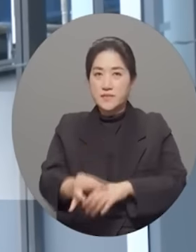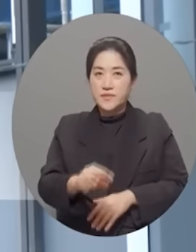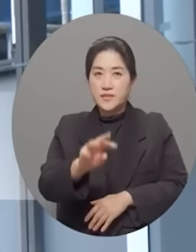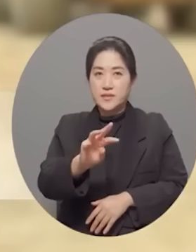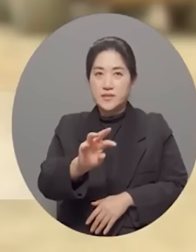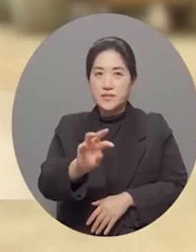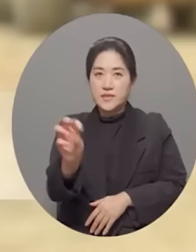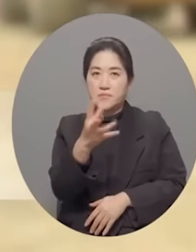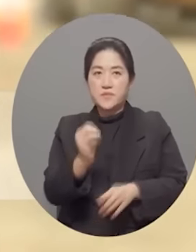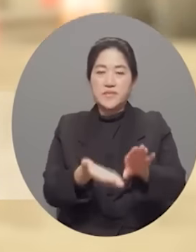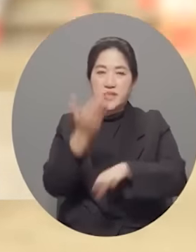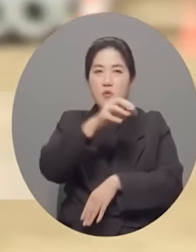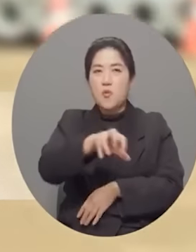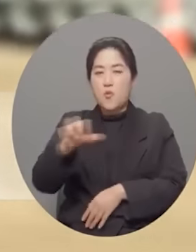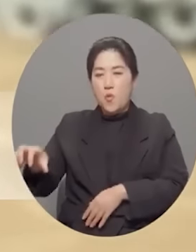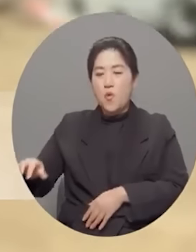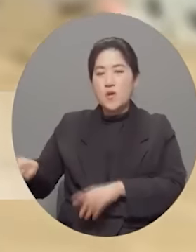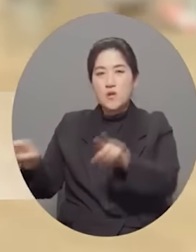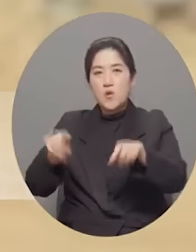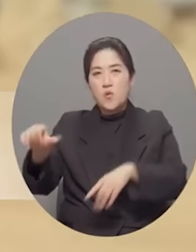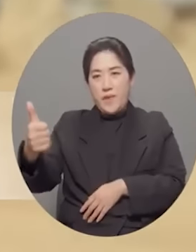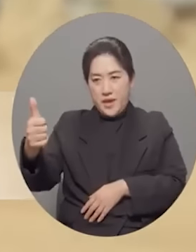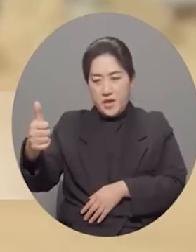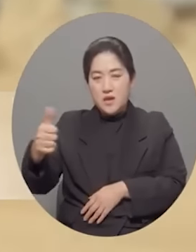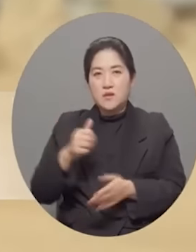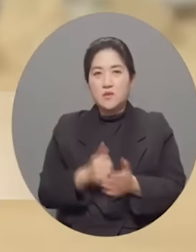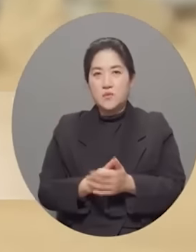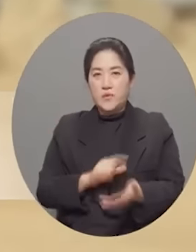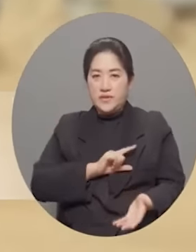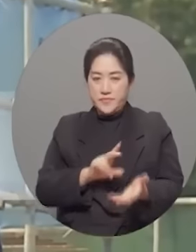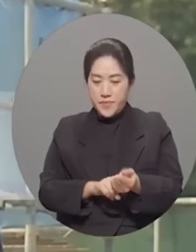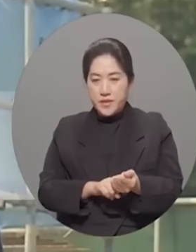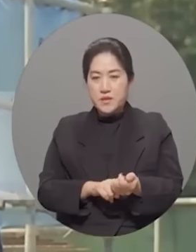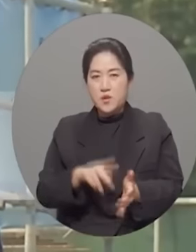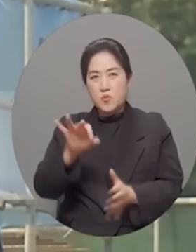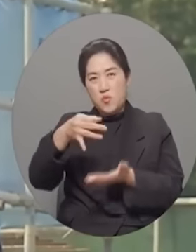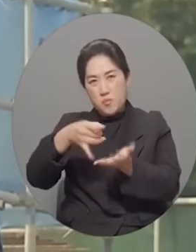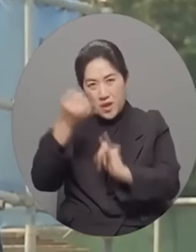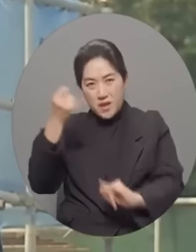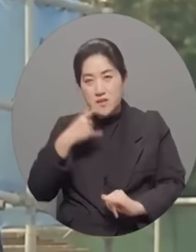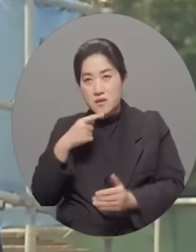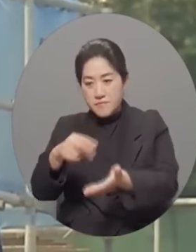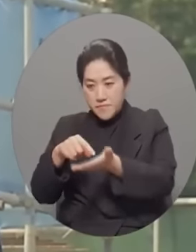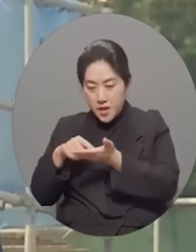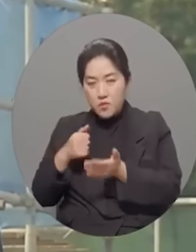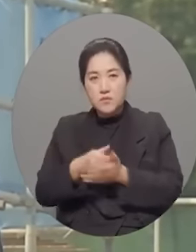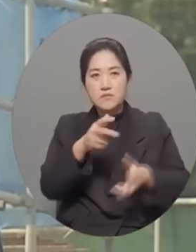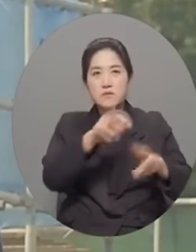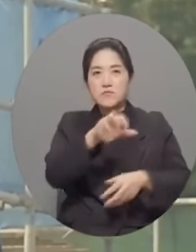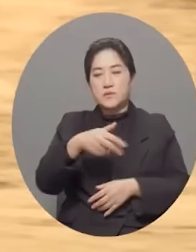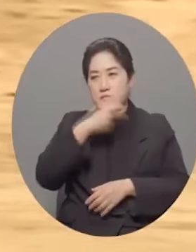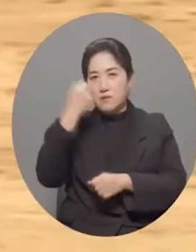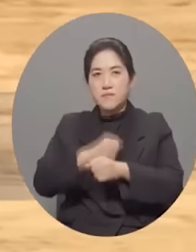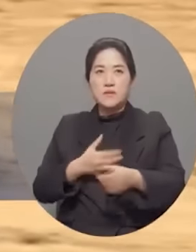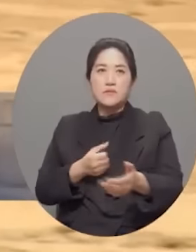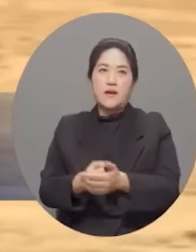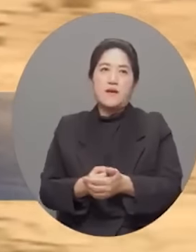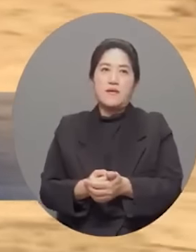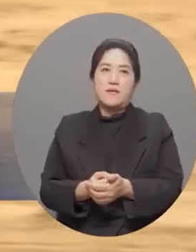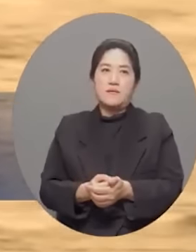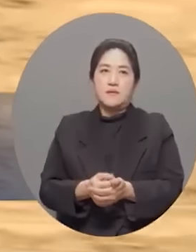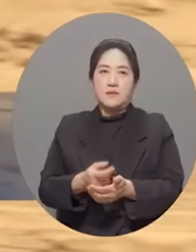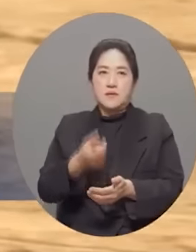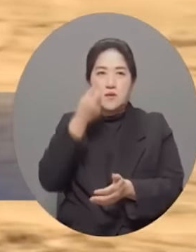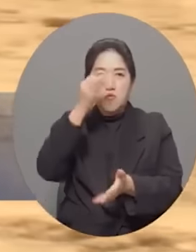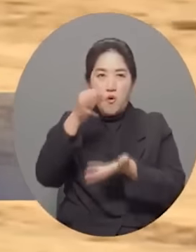원이 넘는 전국 공사장 500여 곳과 익명으로 임금체불 제보가 들어온 사업장도 점검하기로 했습니다. 임금체불은